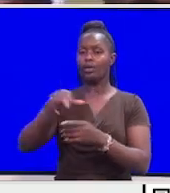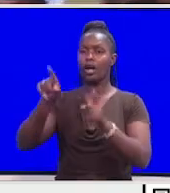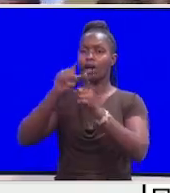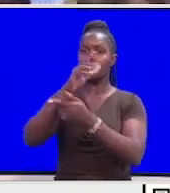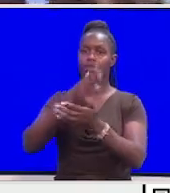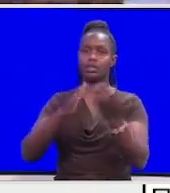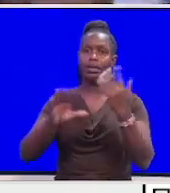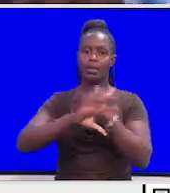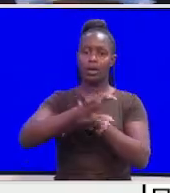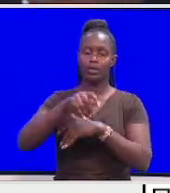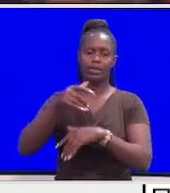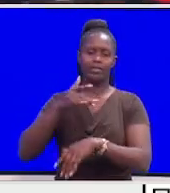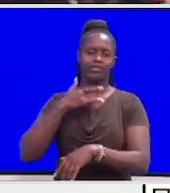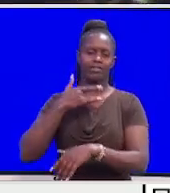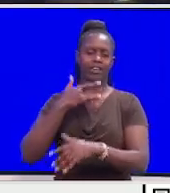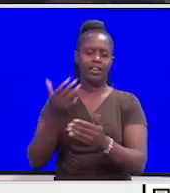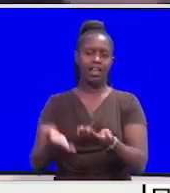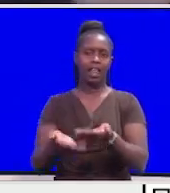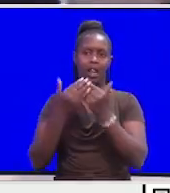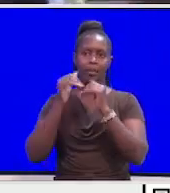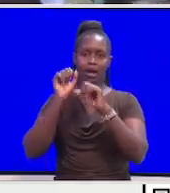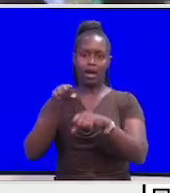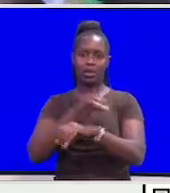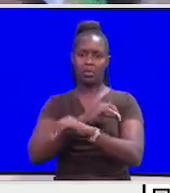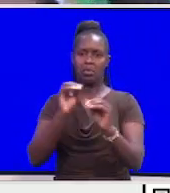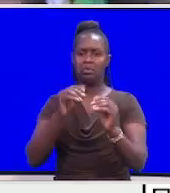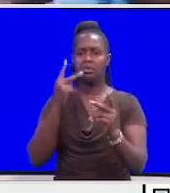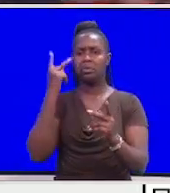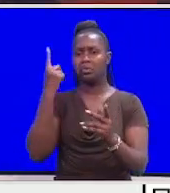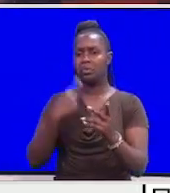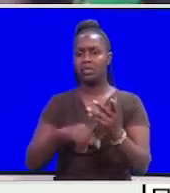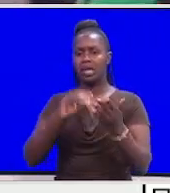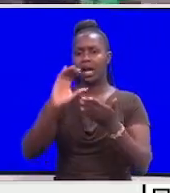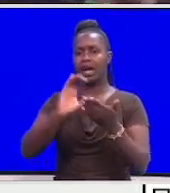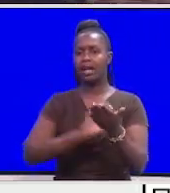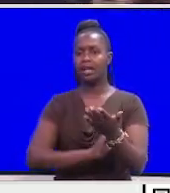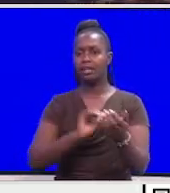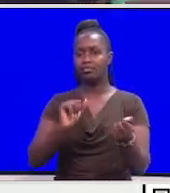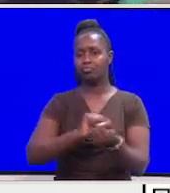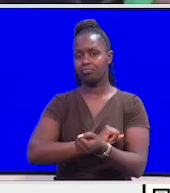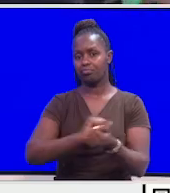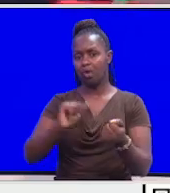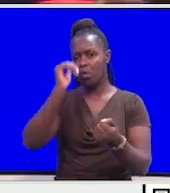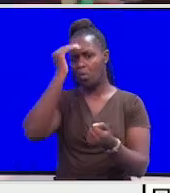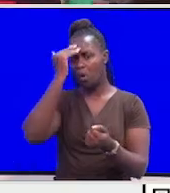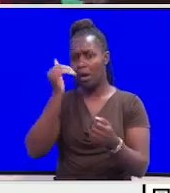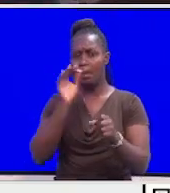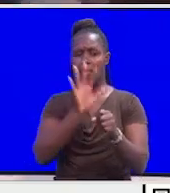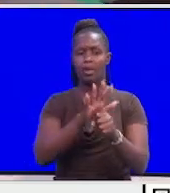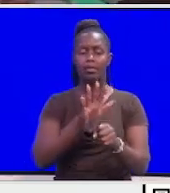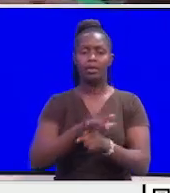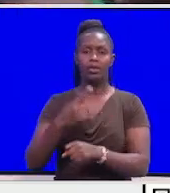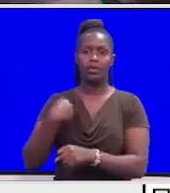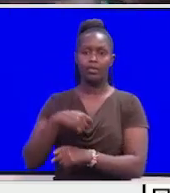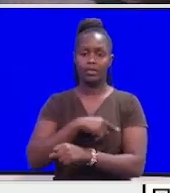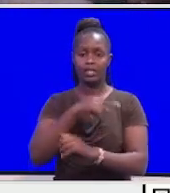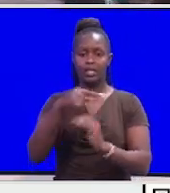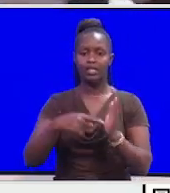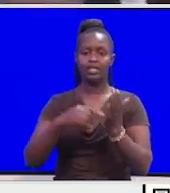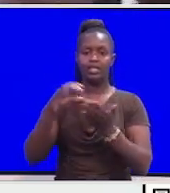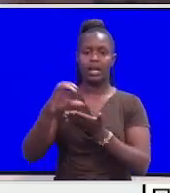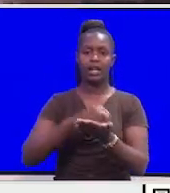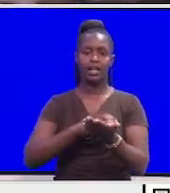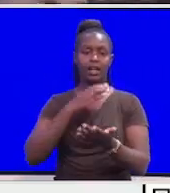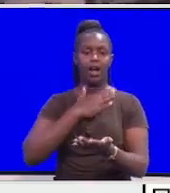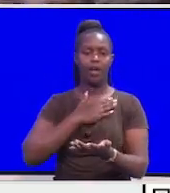Ulkanism haiwezi saidia, itakuwa na haribu career ya players. Unajua wengine wetu, hii ndio career yetu, hii ndio job